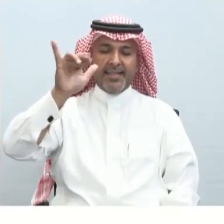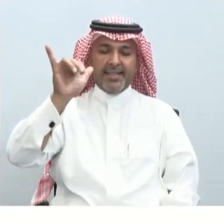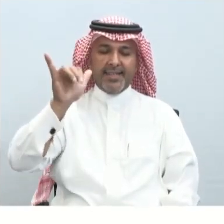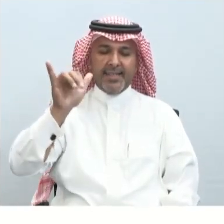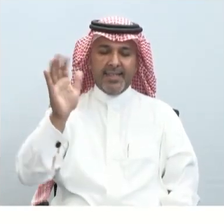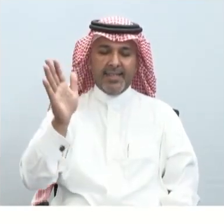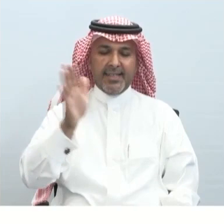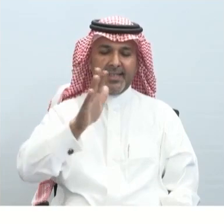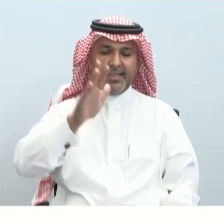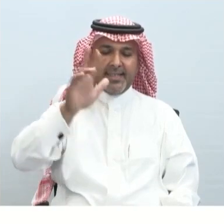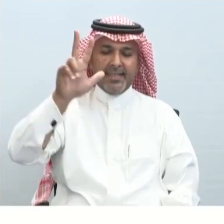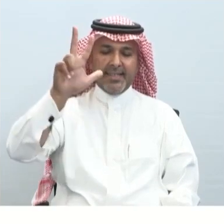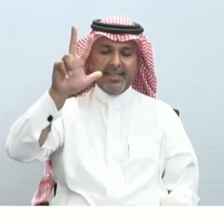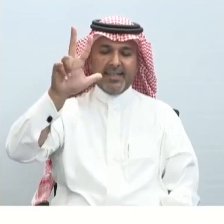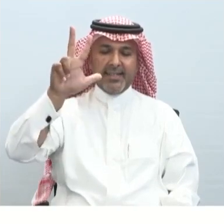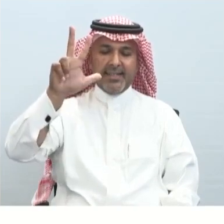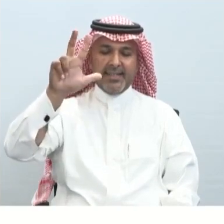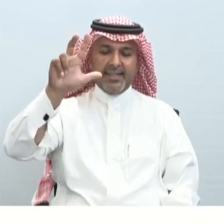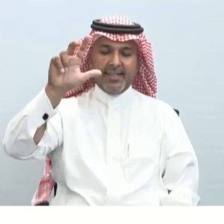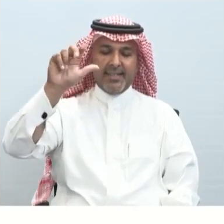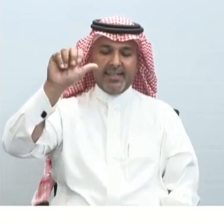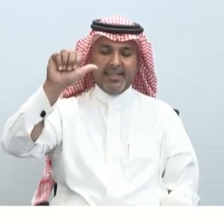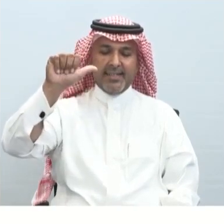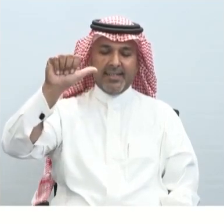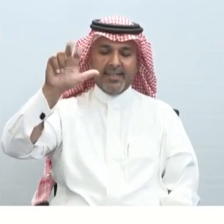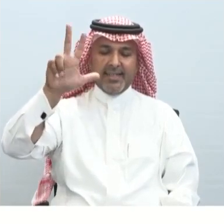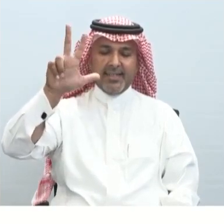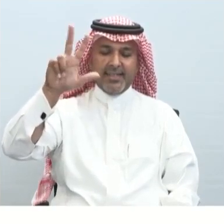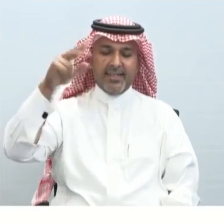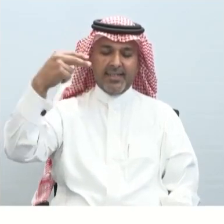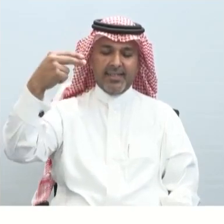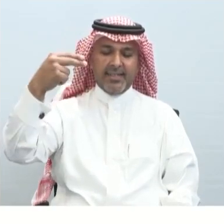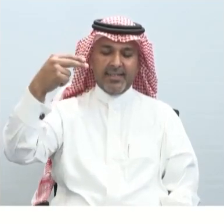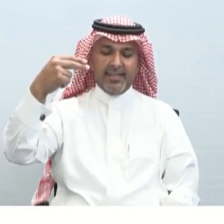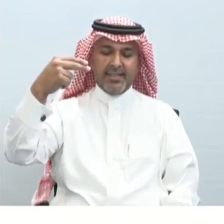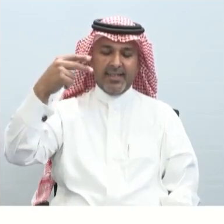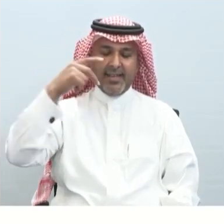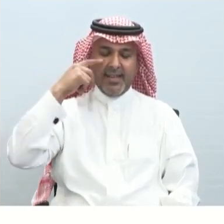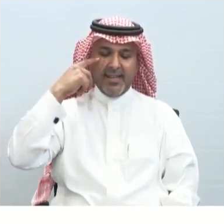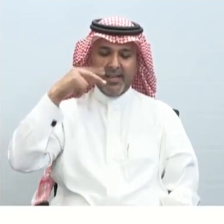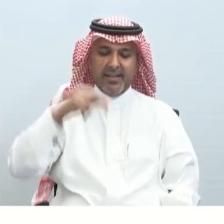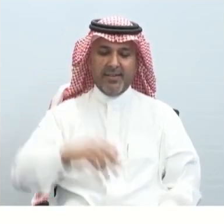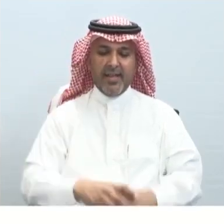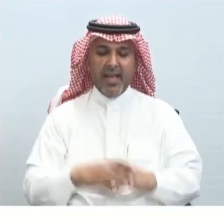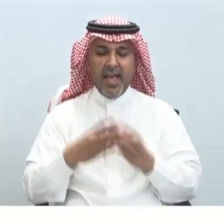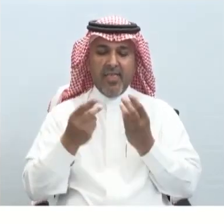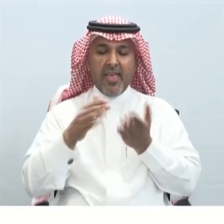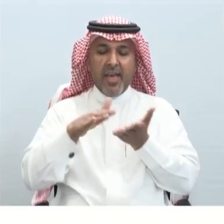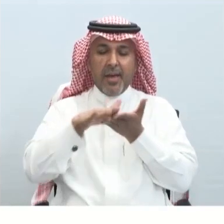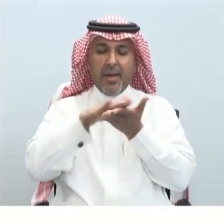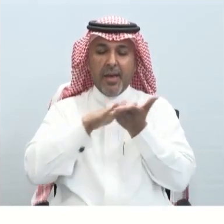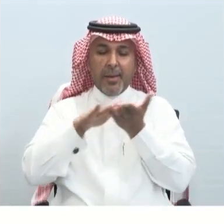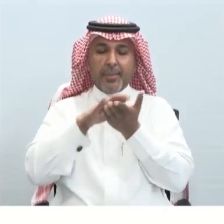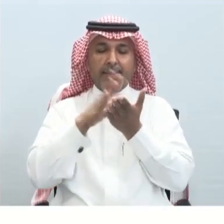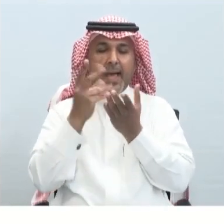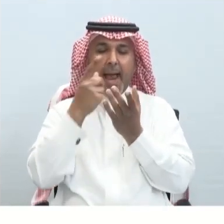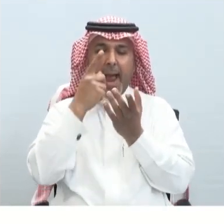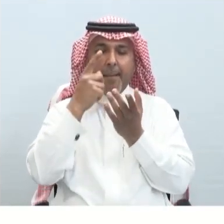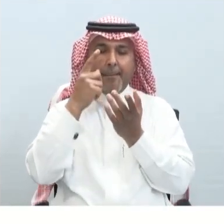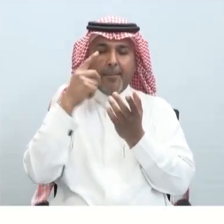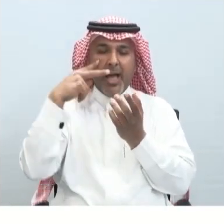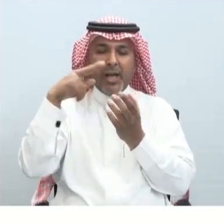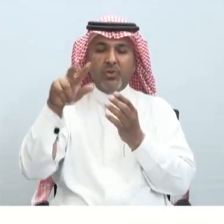ومساحه المثلث الثاني بحسب مساحه المثلث الاول ومساحه المثلث الثاني طبعا